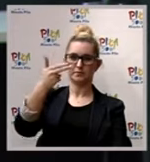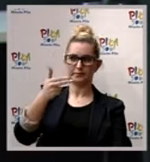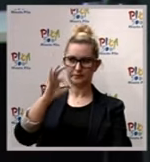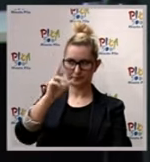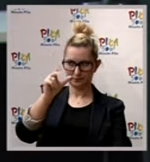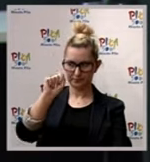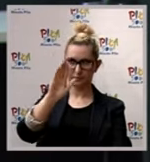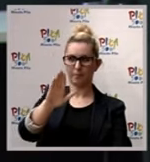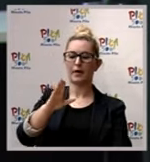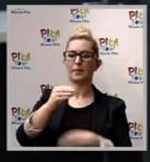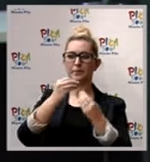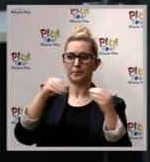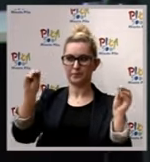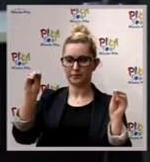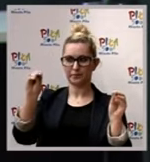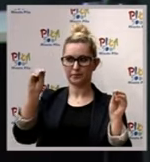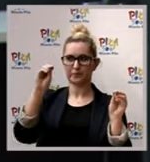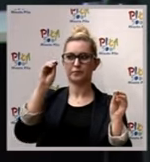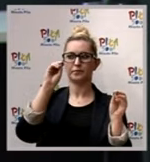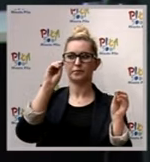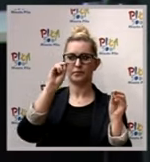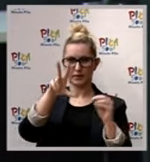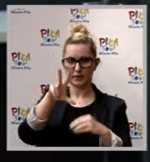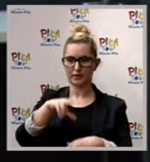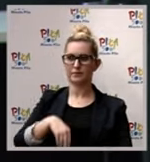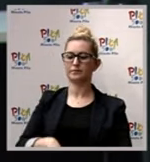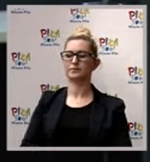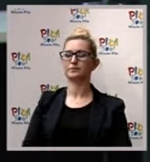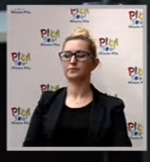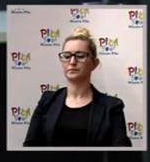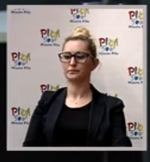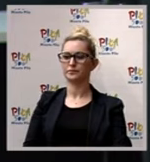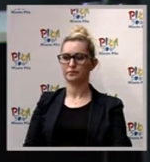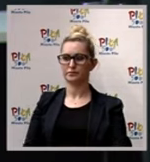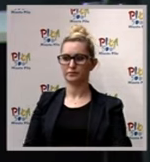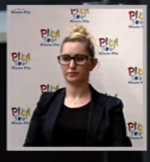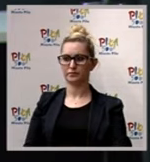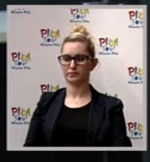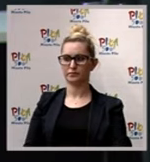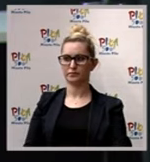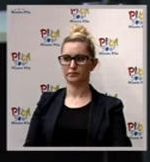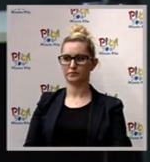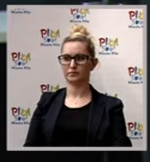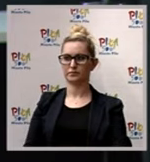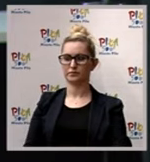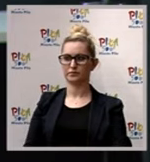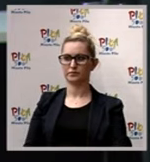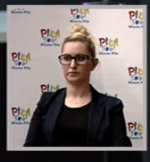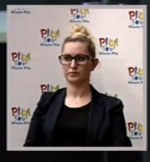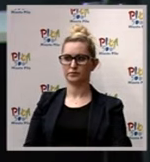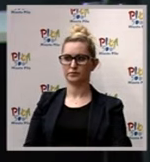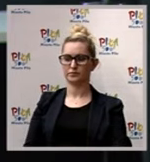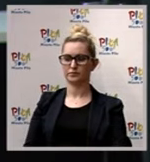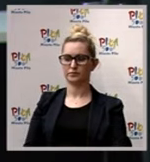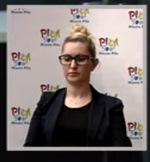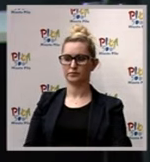Stoińska uzyskała więcej głosów za wyborem niż przeciw wyborowi i została wybrana na ławnika do